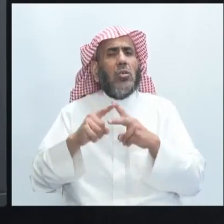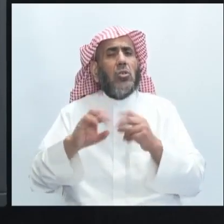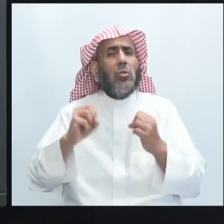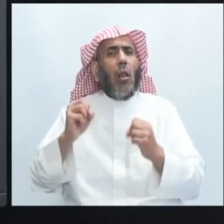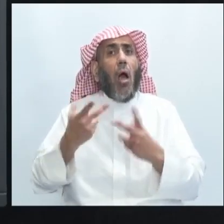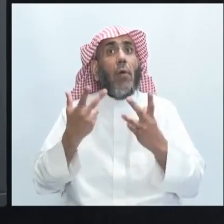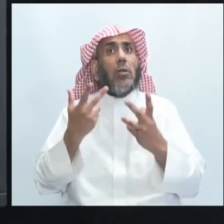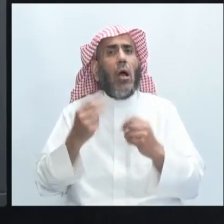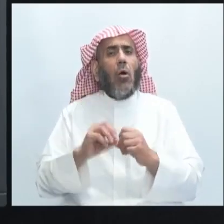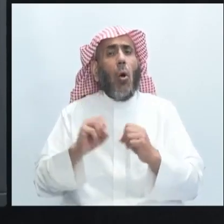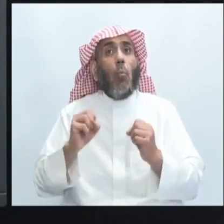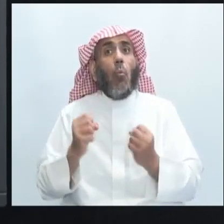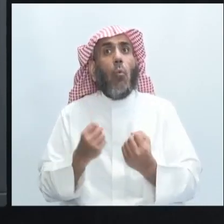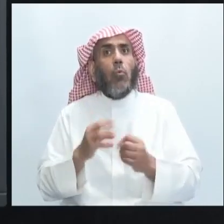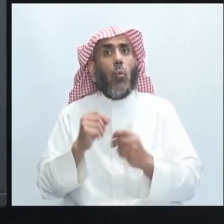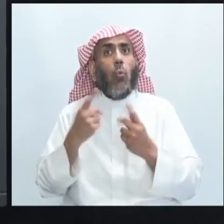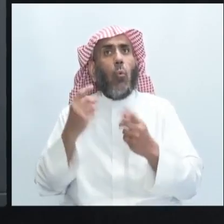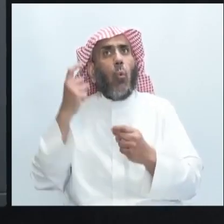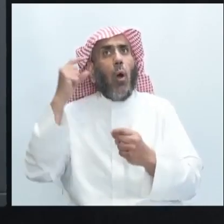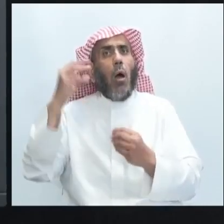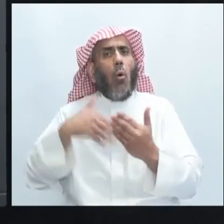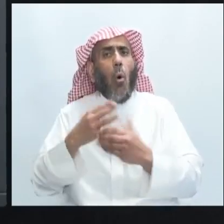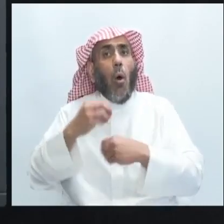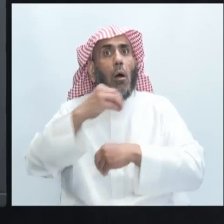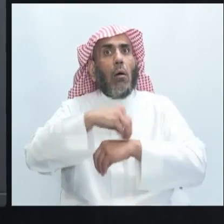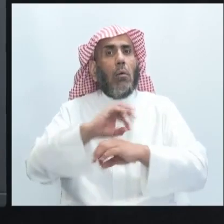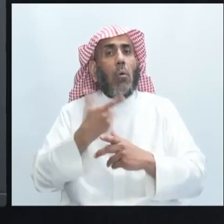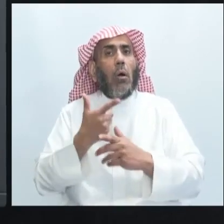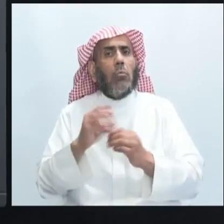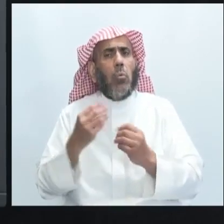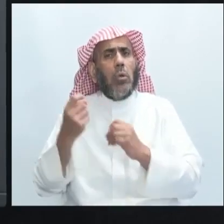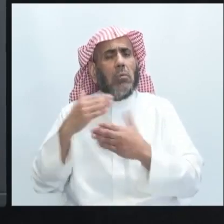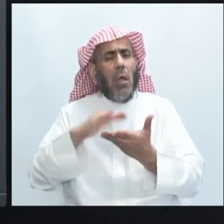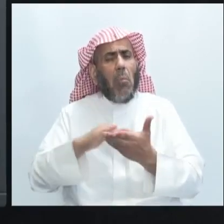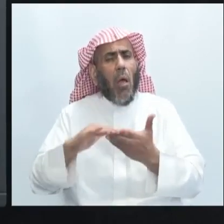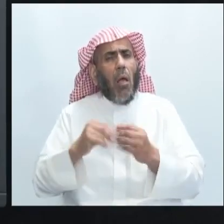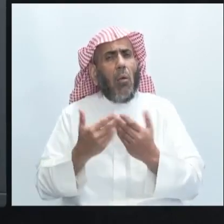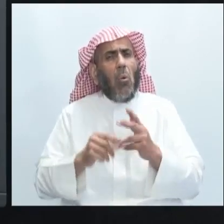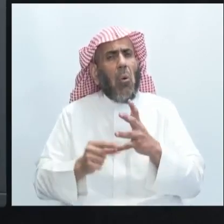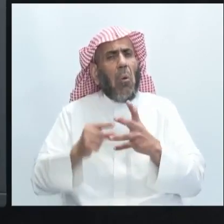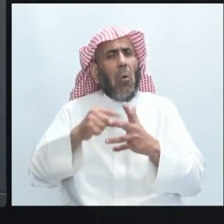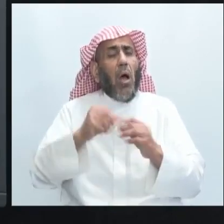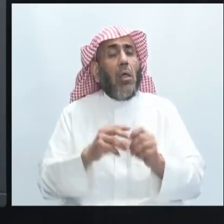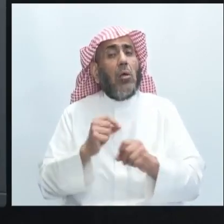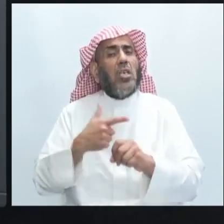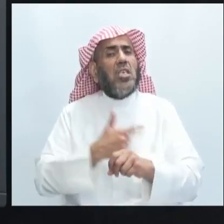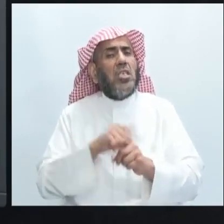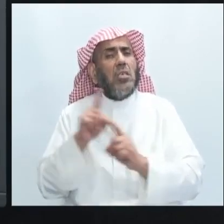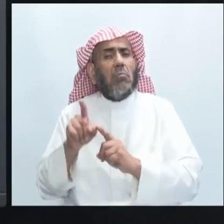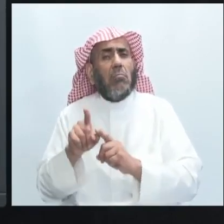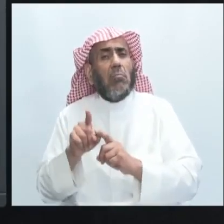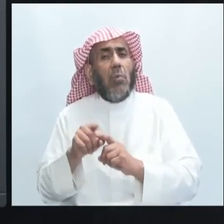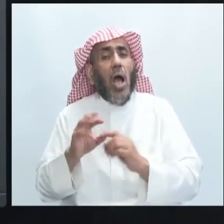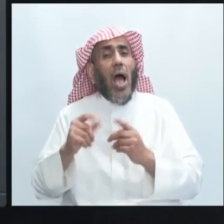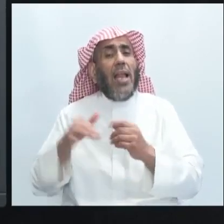تذكرنا بصوره مفاجئه دون سابق انذار دون تمهيد لها فهذا ما يطلق عليه